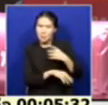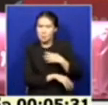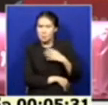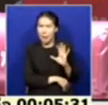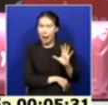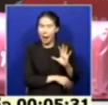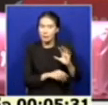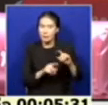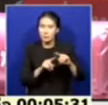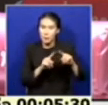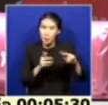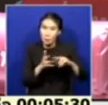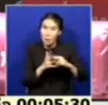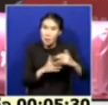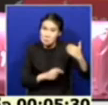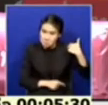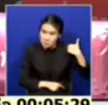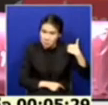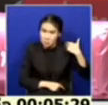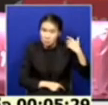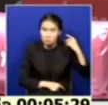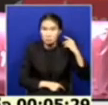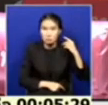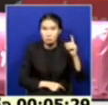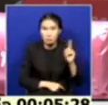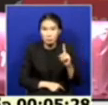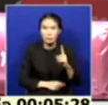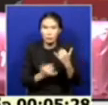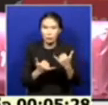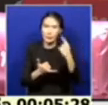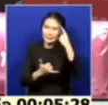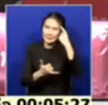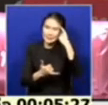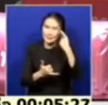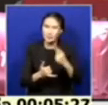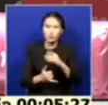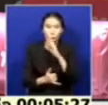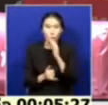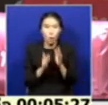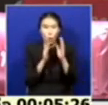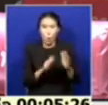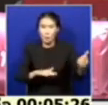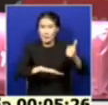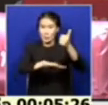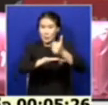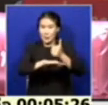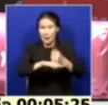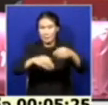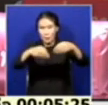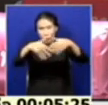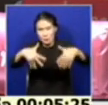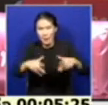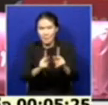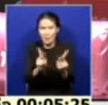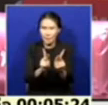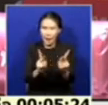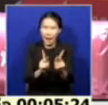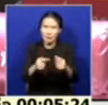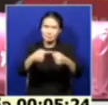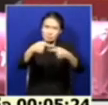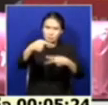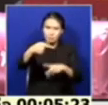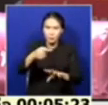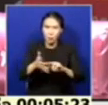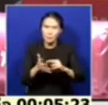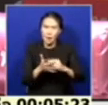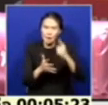นหนึ่งบอกว่าไม่กล้ายุ่งเกี่ยวกับเรื่องของคุณวันเฉลิมสัตว์ศักดิ์สิทธิ์เนี่ยเพราะเป็นเรื่อง